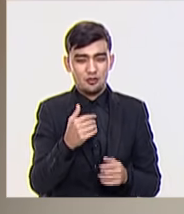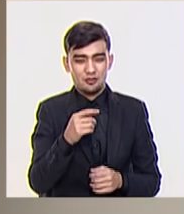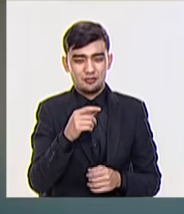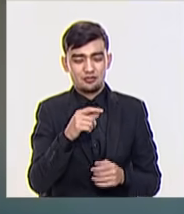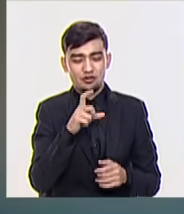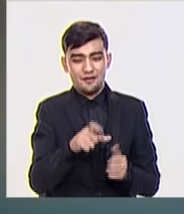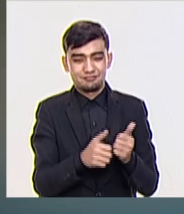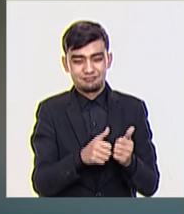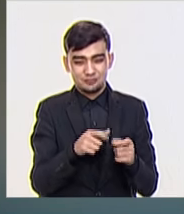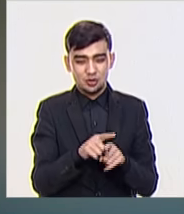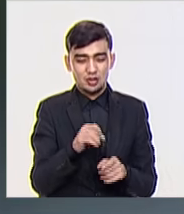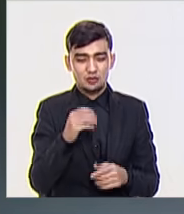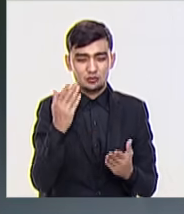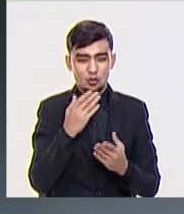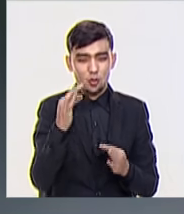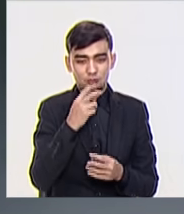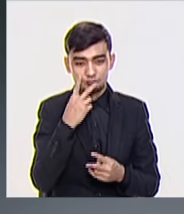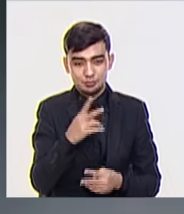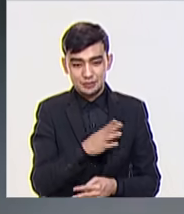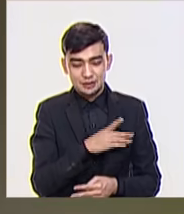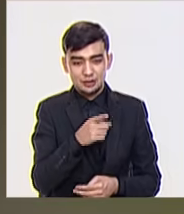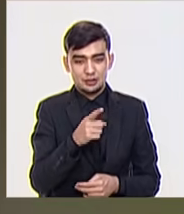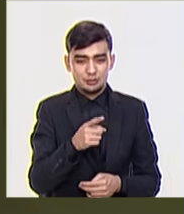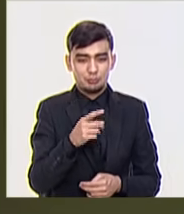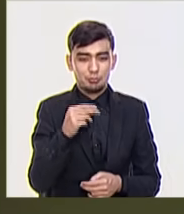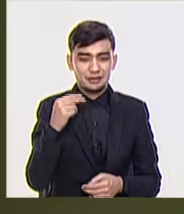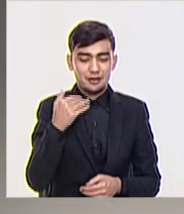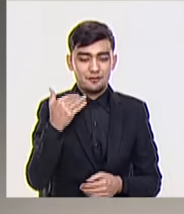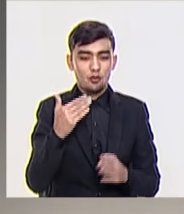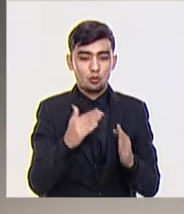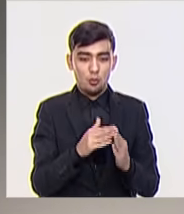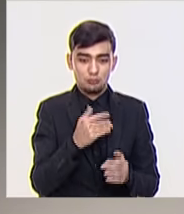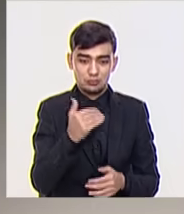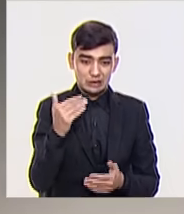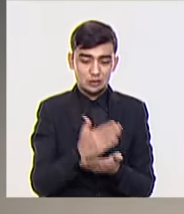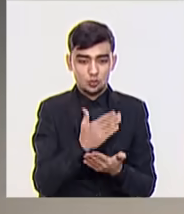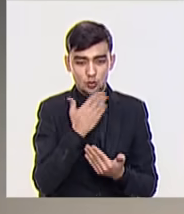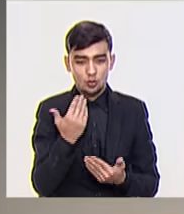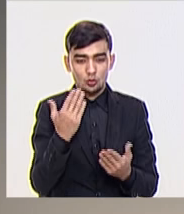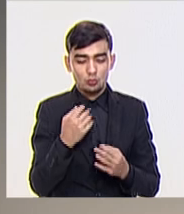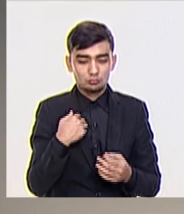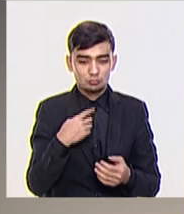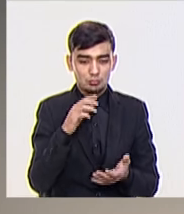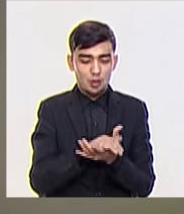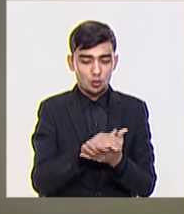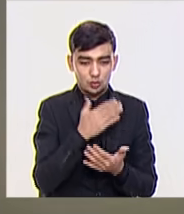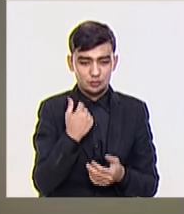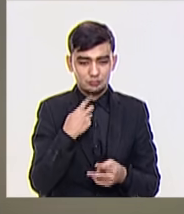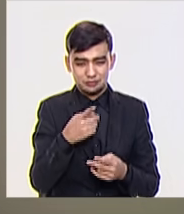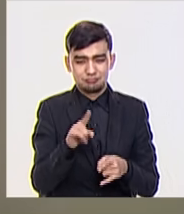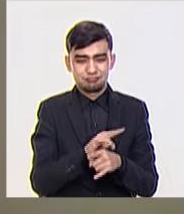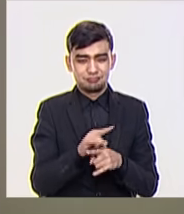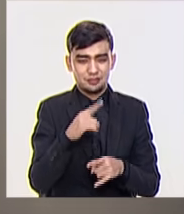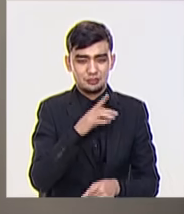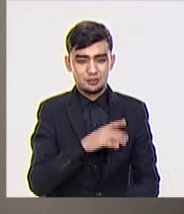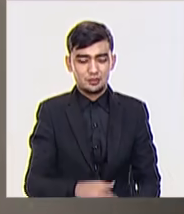Песков журналистердің фильмді көрдіңіздер ме? Бұл сарай президенттік ме деген сауалына фильмнен таныспағанын әрі оның өтірік екенін